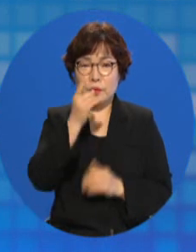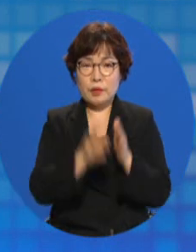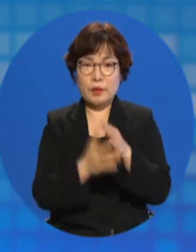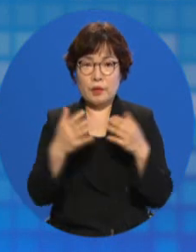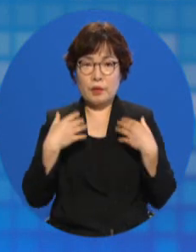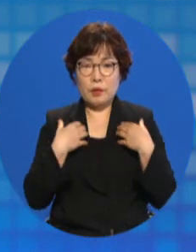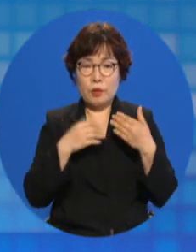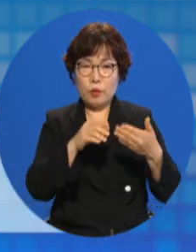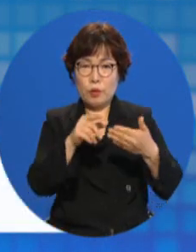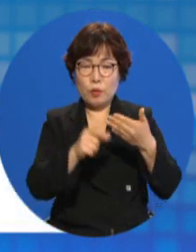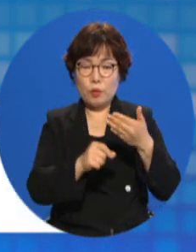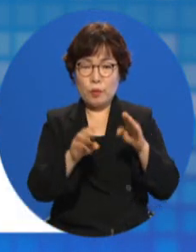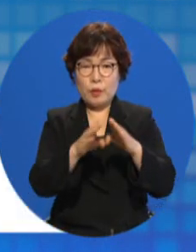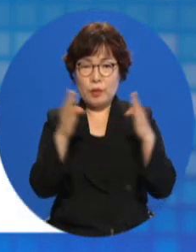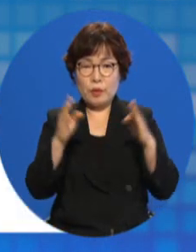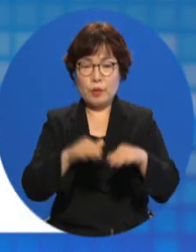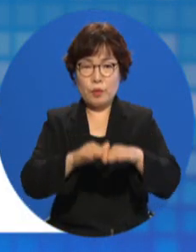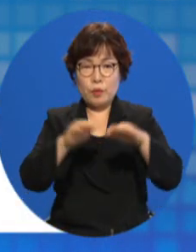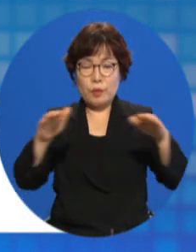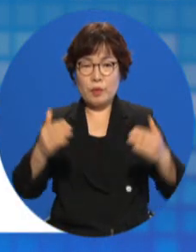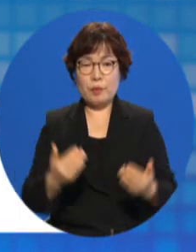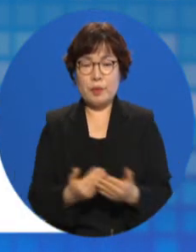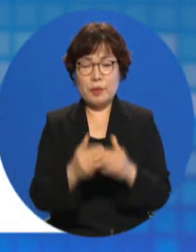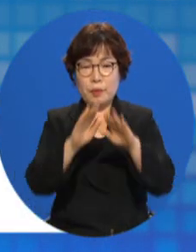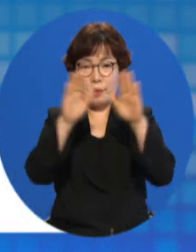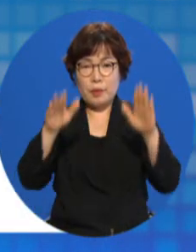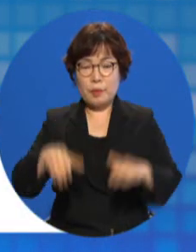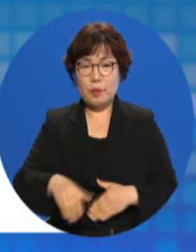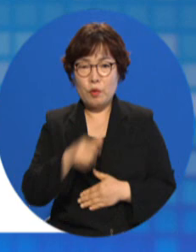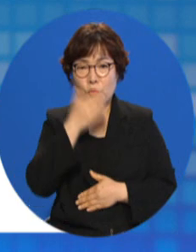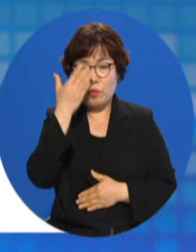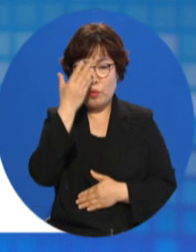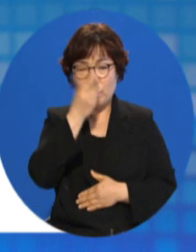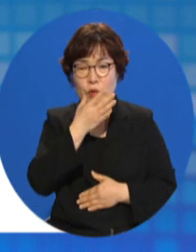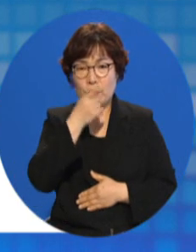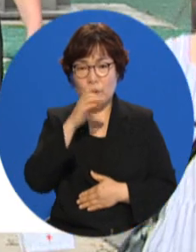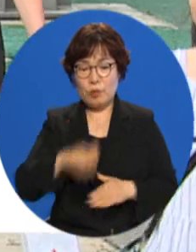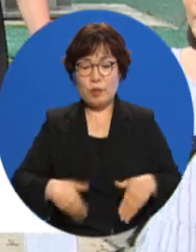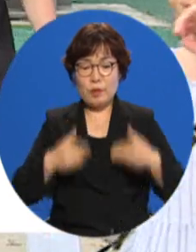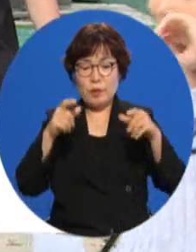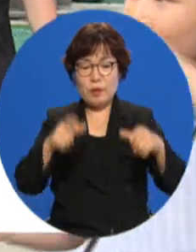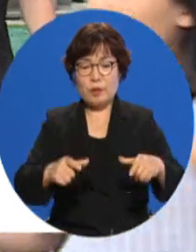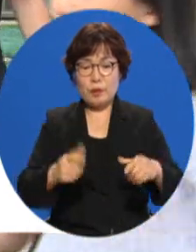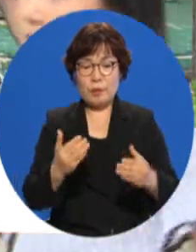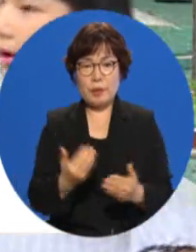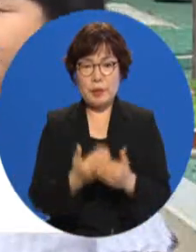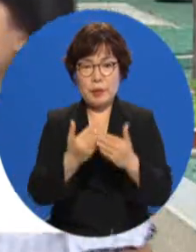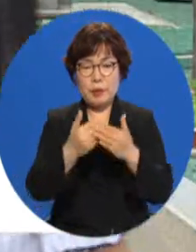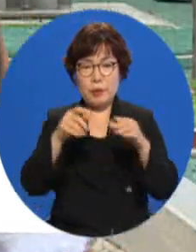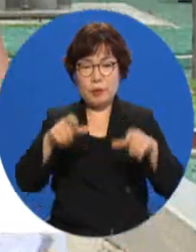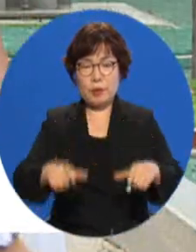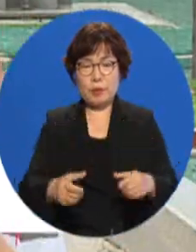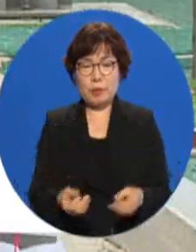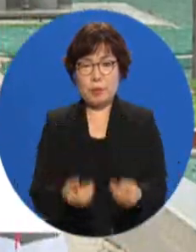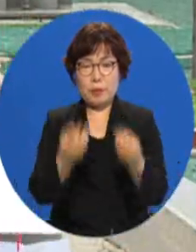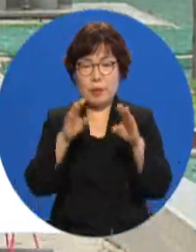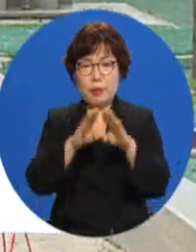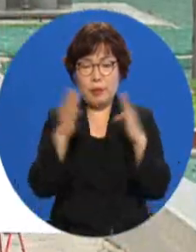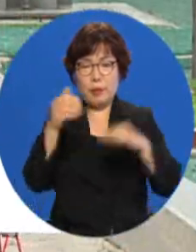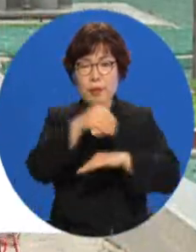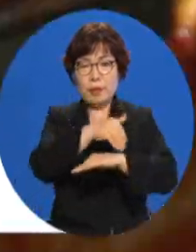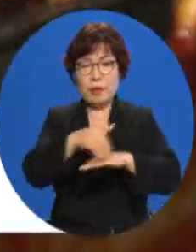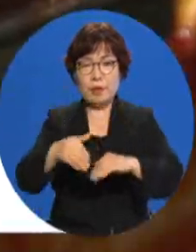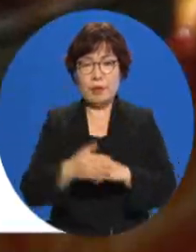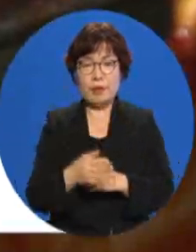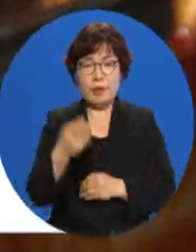순천시가 오는 9월 열리는 균형 발전 박람회를 남해안 남중권 도시축제로 발전시켜 나가기로 했습니다.